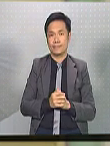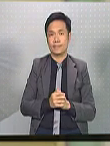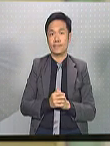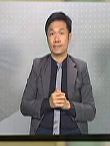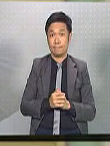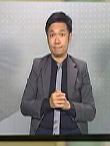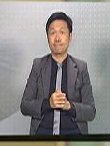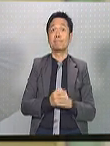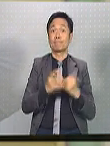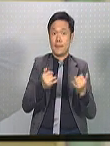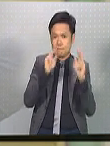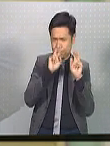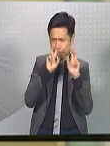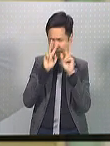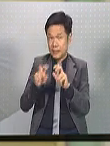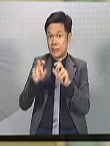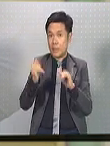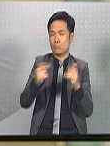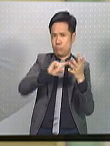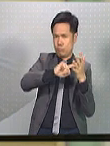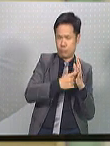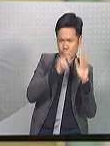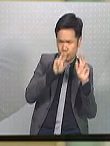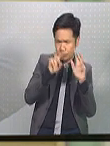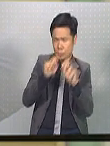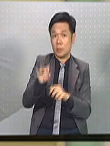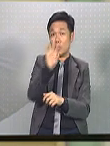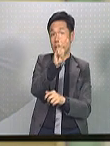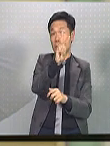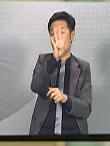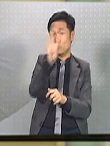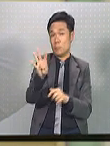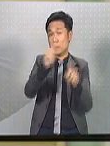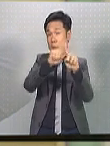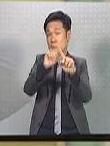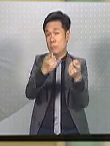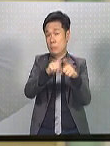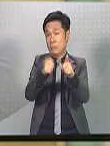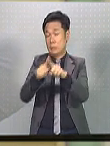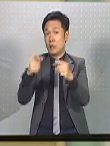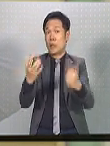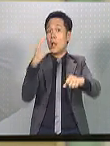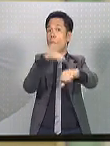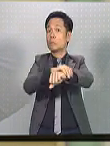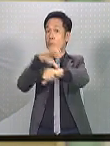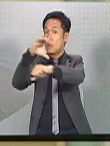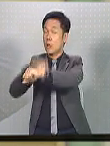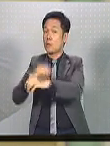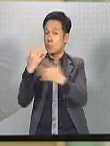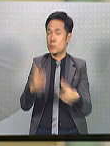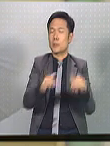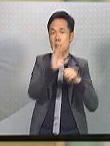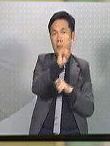kertas siasatan telah pun dibuka untuk 46 kesini dan yang ditangkap cemay 28